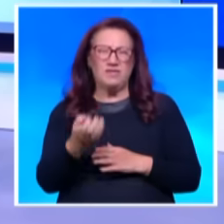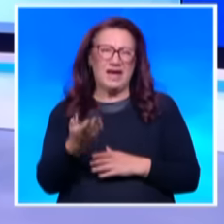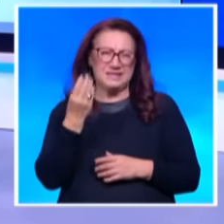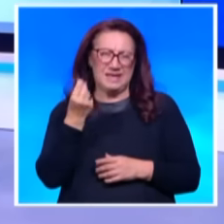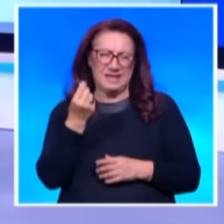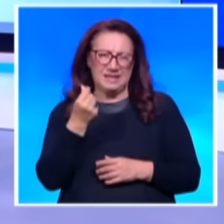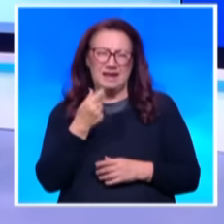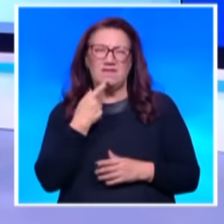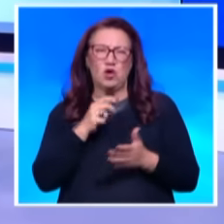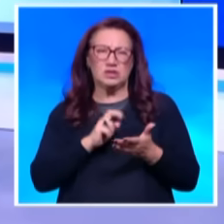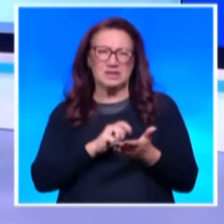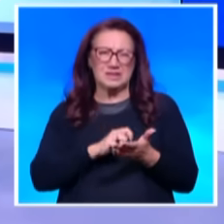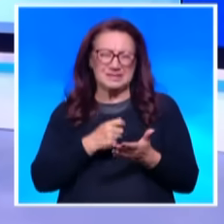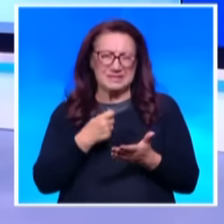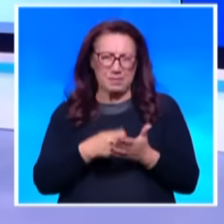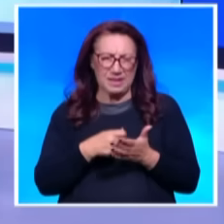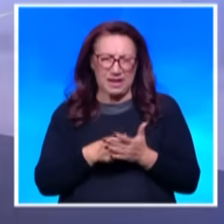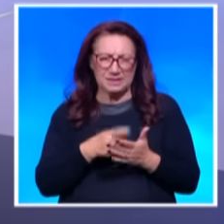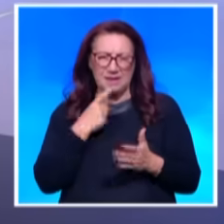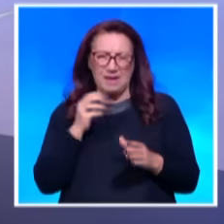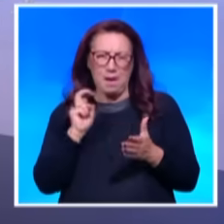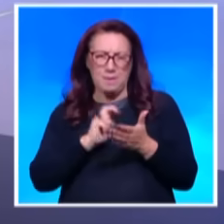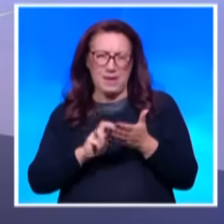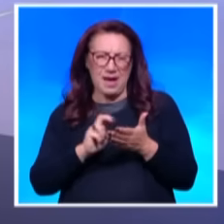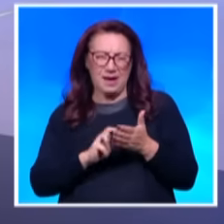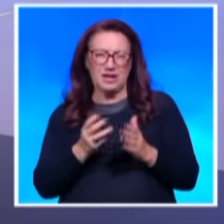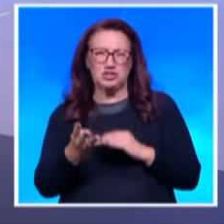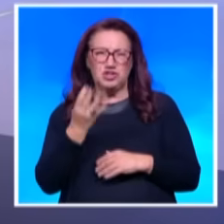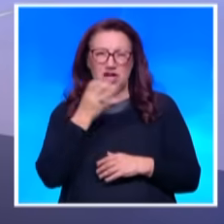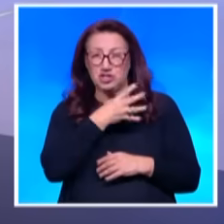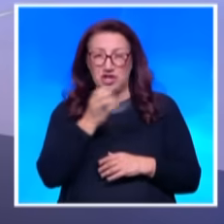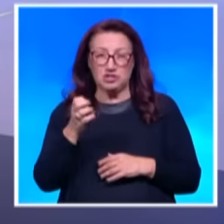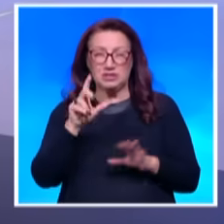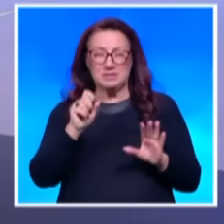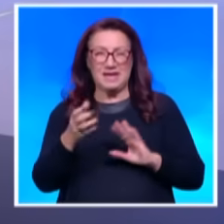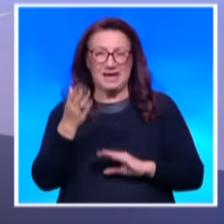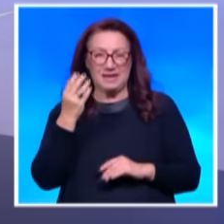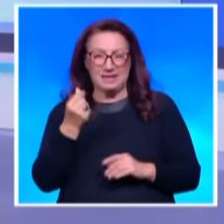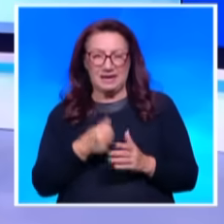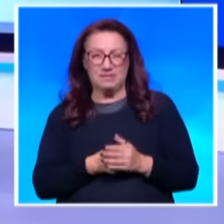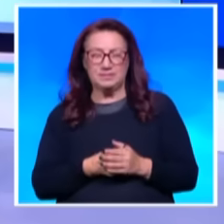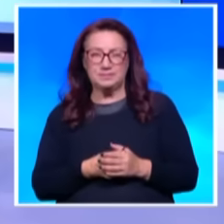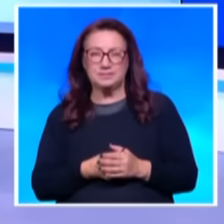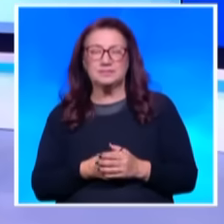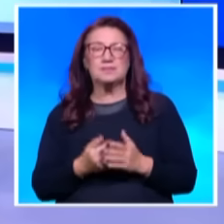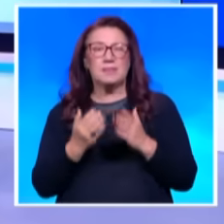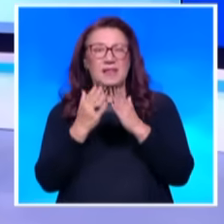над 470 хиляди лева. Вила във Варна, апартамент и паркомясто е декларирал председателя на